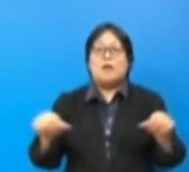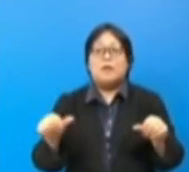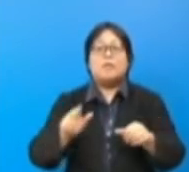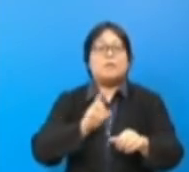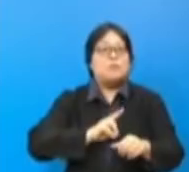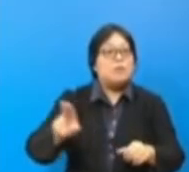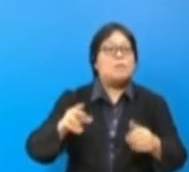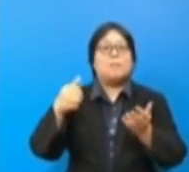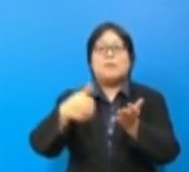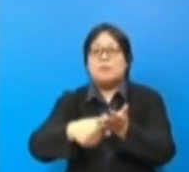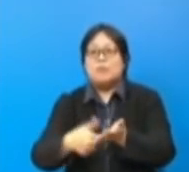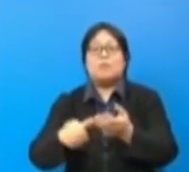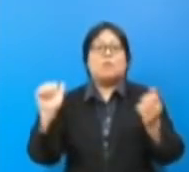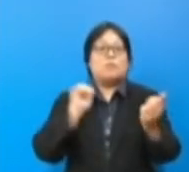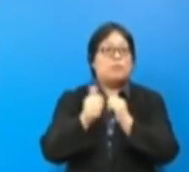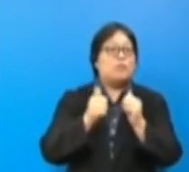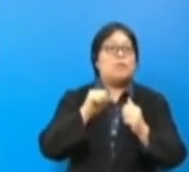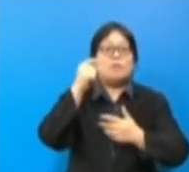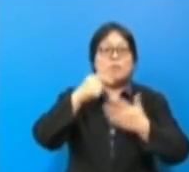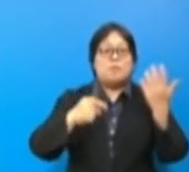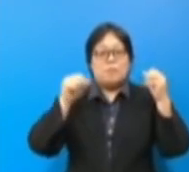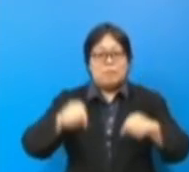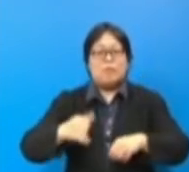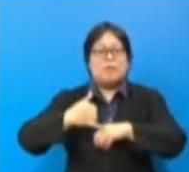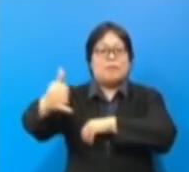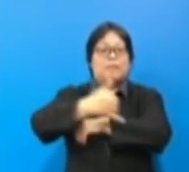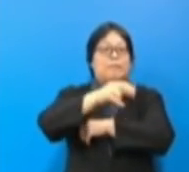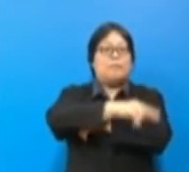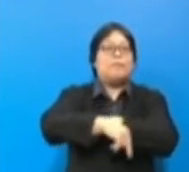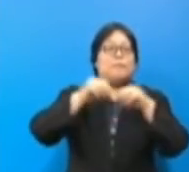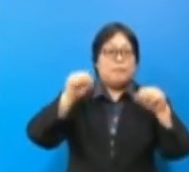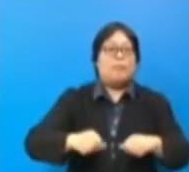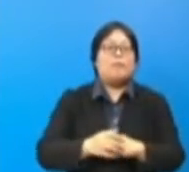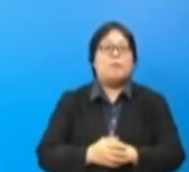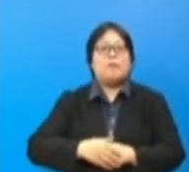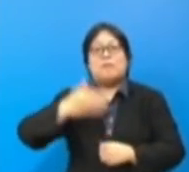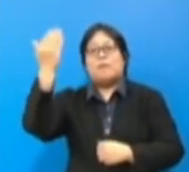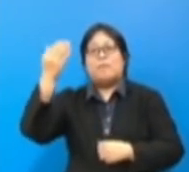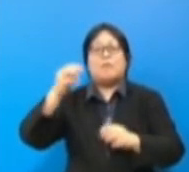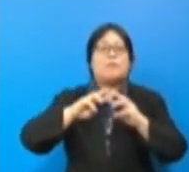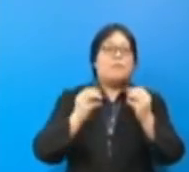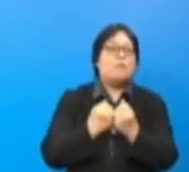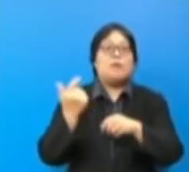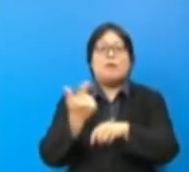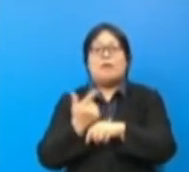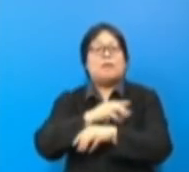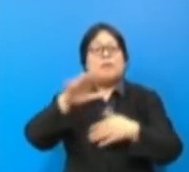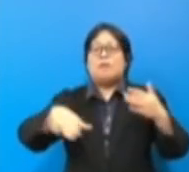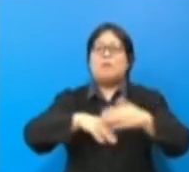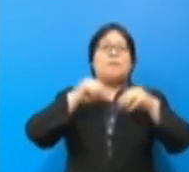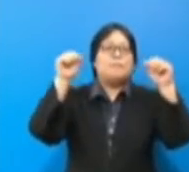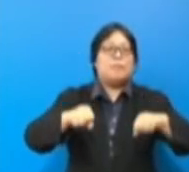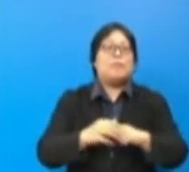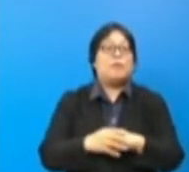keagamaan dibenarkan aktiviti sukan dibenarkan rentas Negeri dibenarkan semina bengkel latihan ceramah